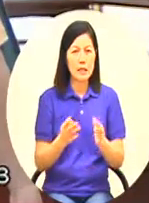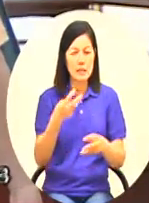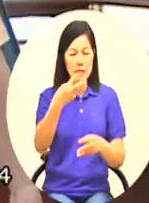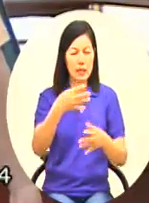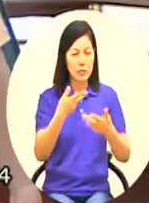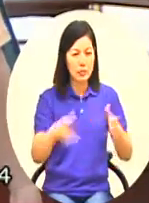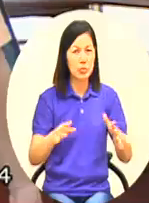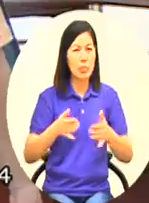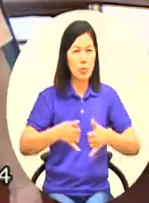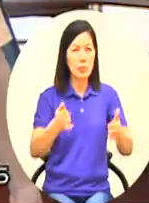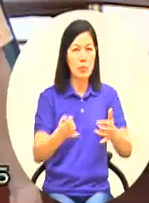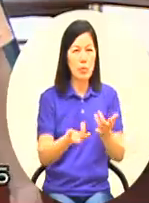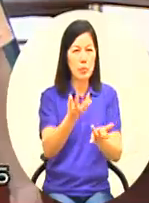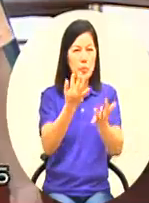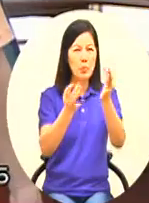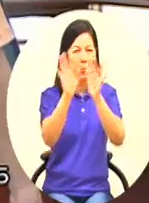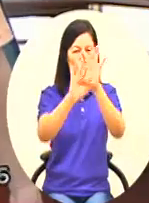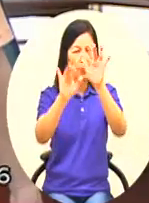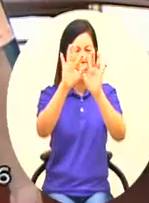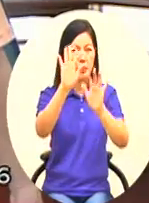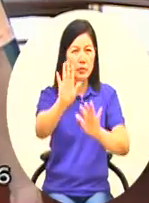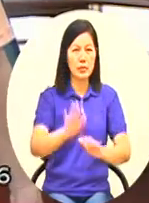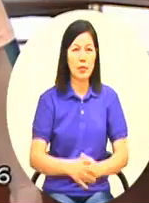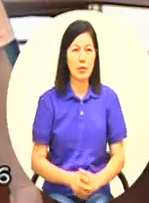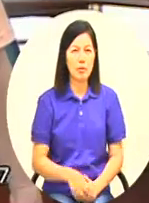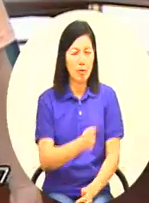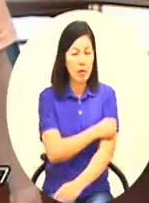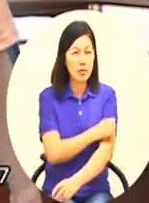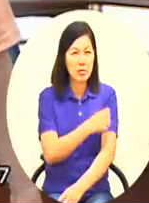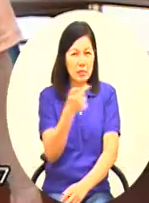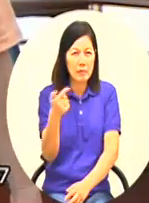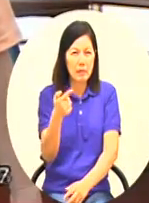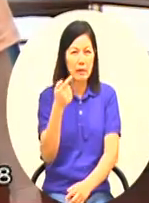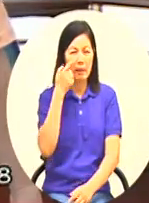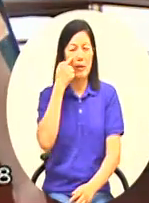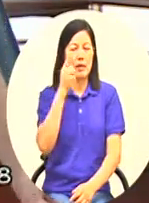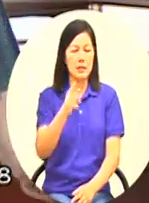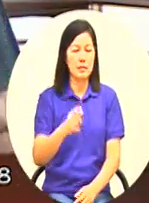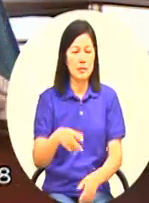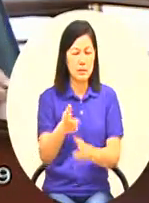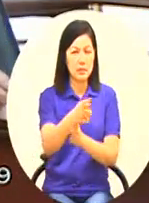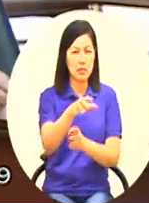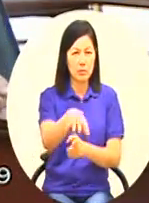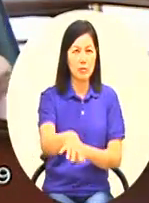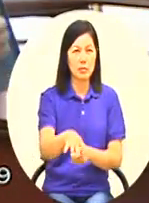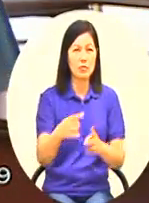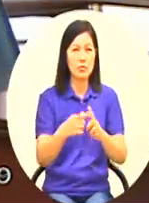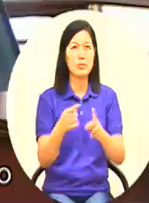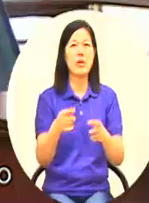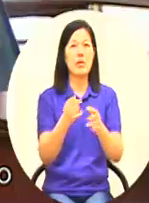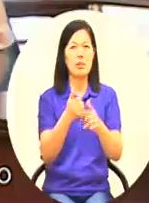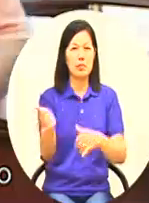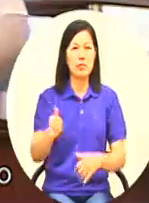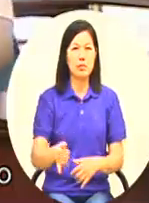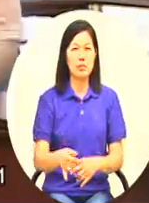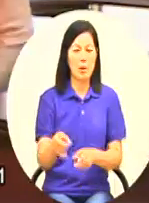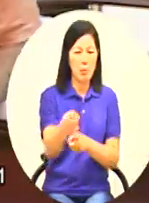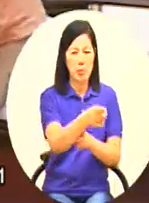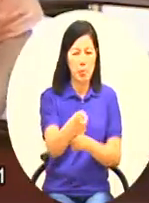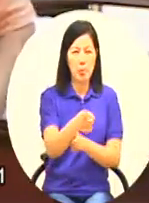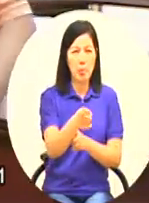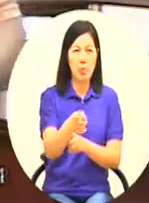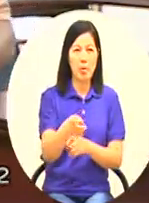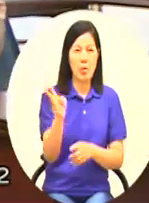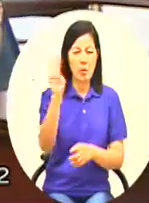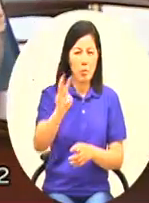苦的、最危险，站在第一线还是消防局的人员嘛，因底下的处置嘛，记者录音也询过，你晚家出